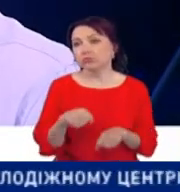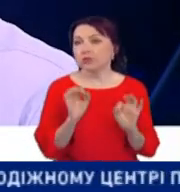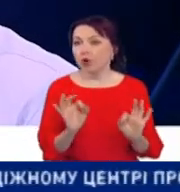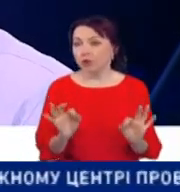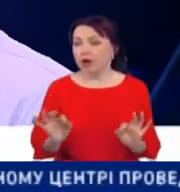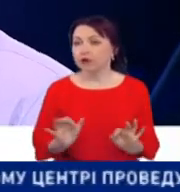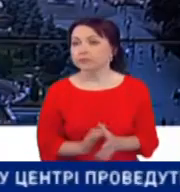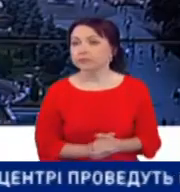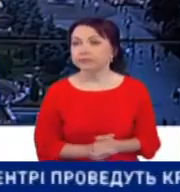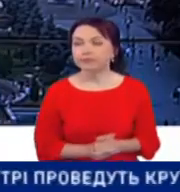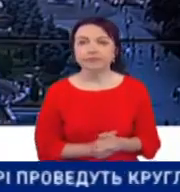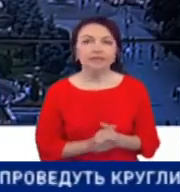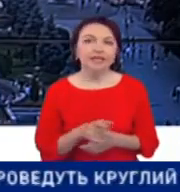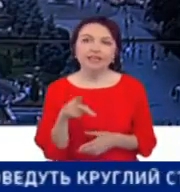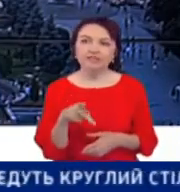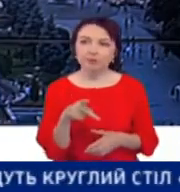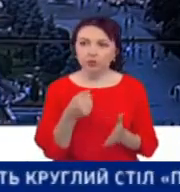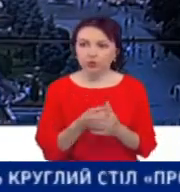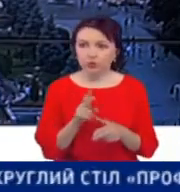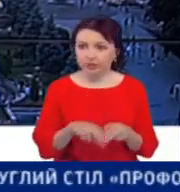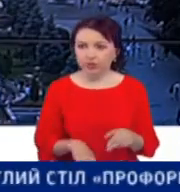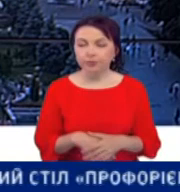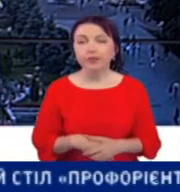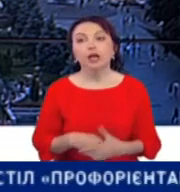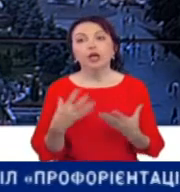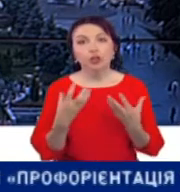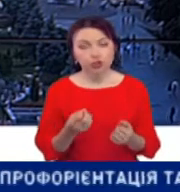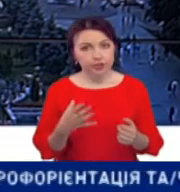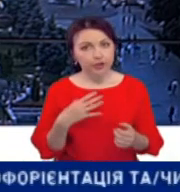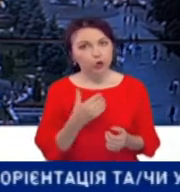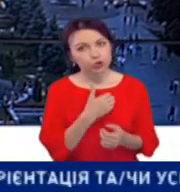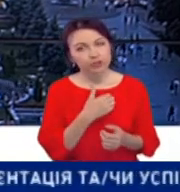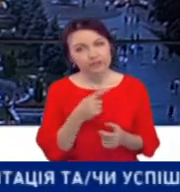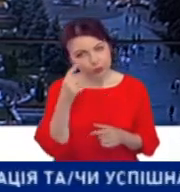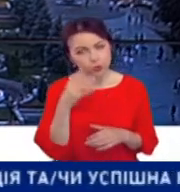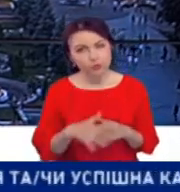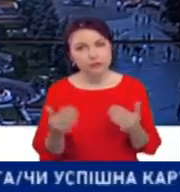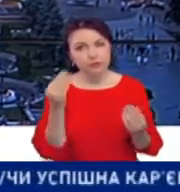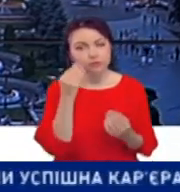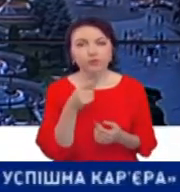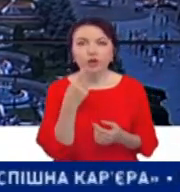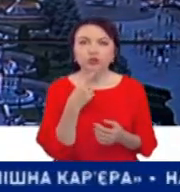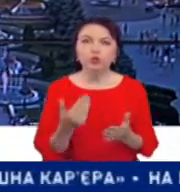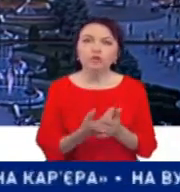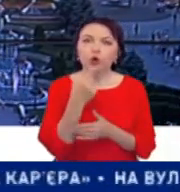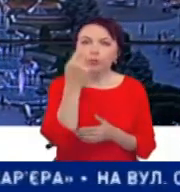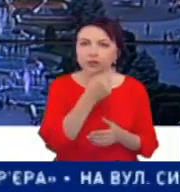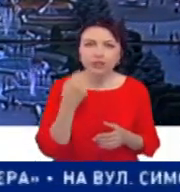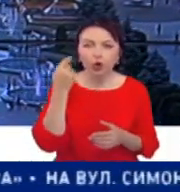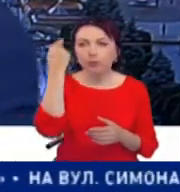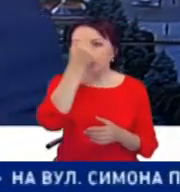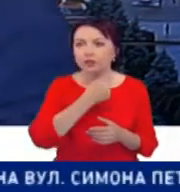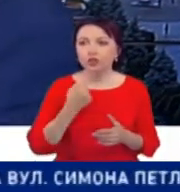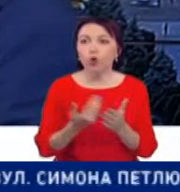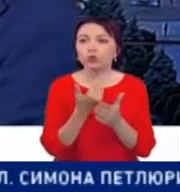да. Шановні, 2 хвилини в нас до закінчення. От дивіться, такий ще момент хочеться вас просто зрозуміти. От кажуть там про нові обличчя, про оновлення.